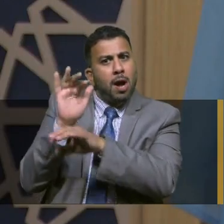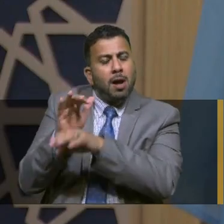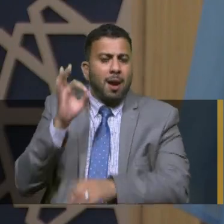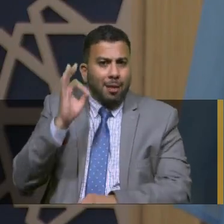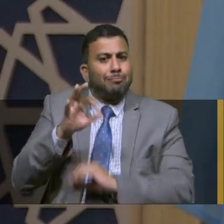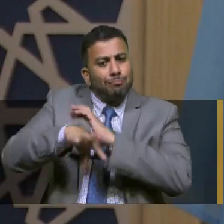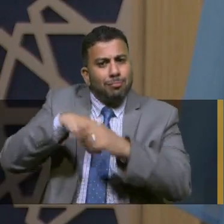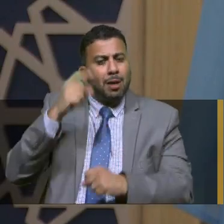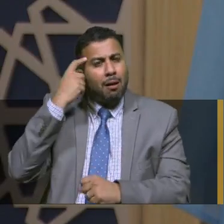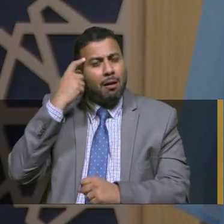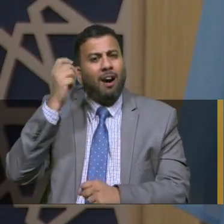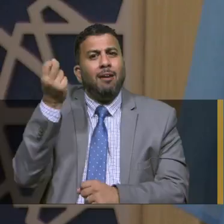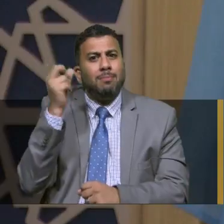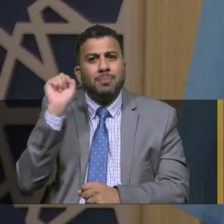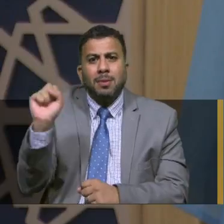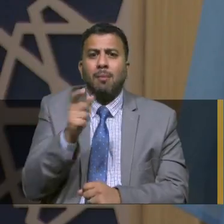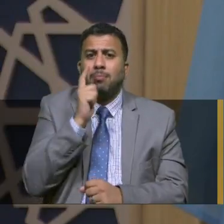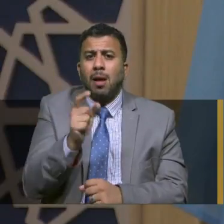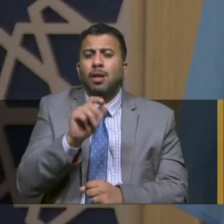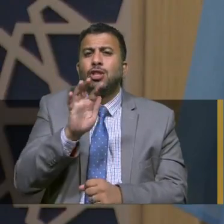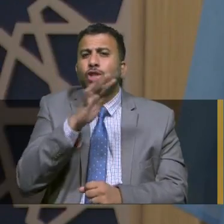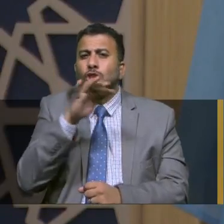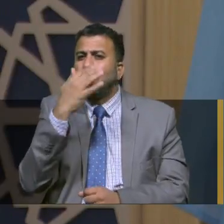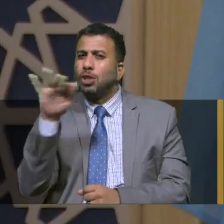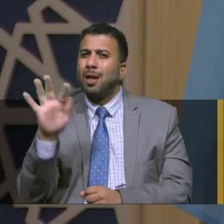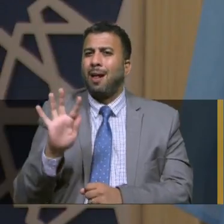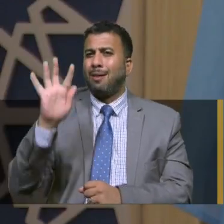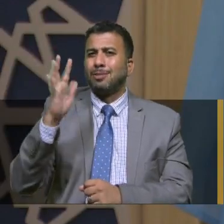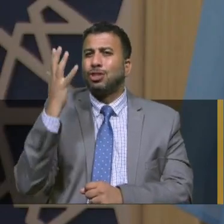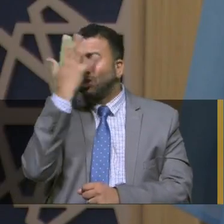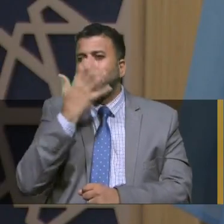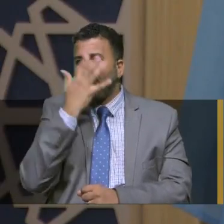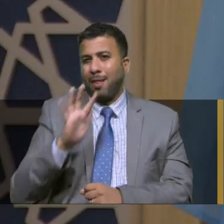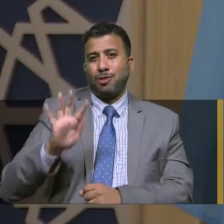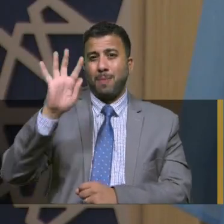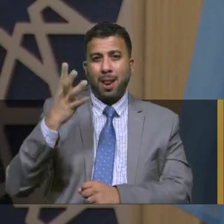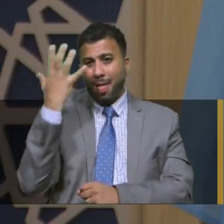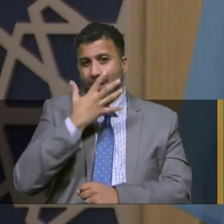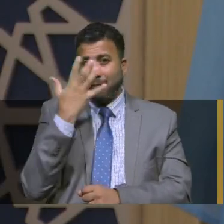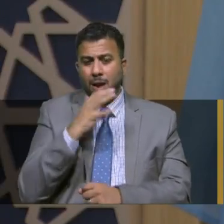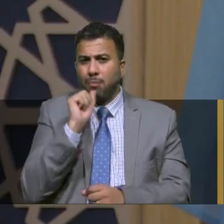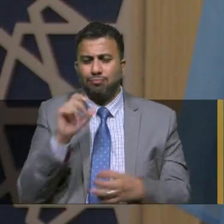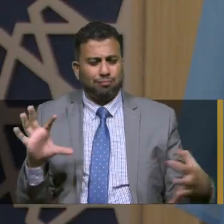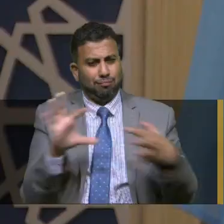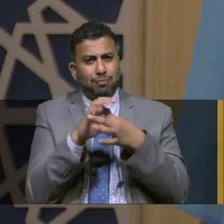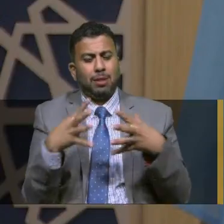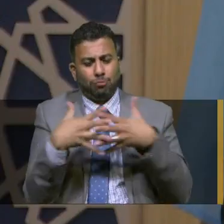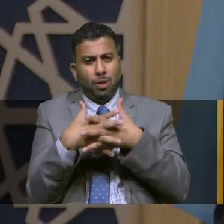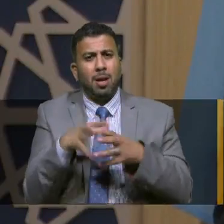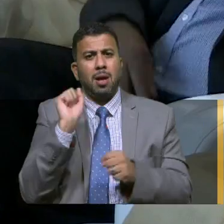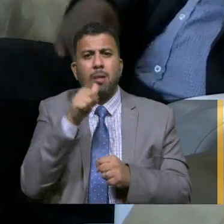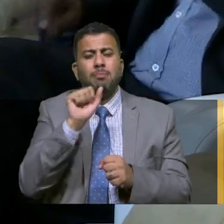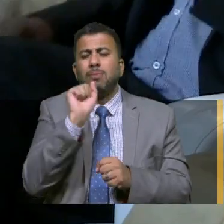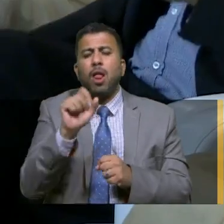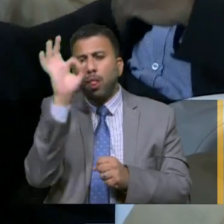مشروع الآثار المهددة في الشرق الأوسط وشمال إفريقيا في جامعات أكسفورد وليستر بالتعاون مع شركاء في